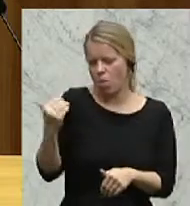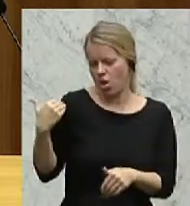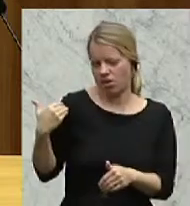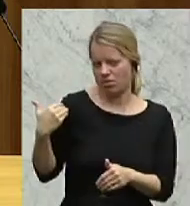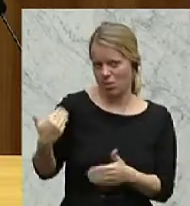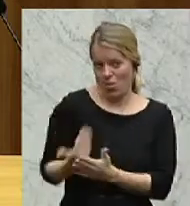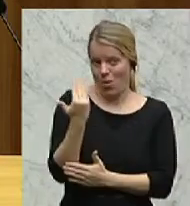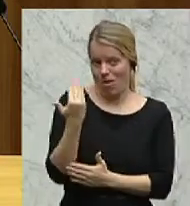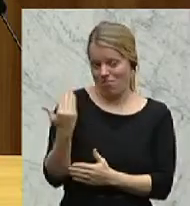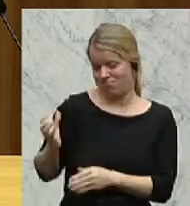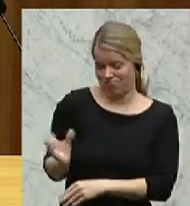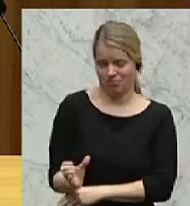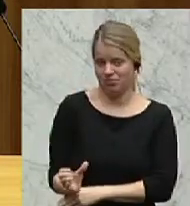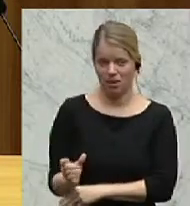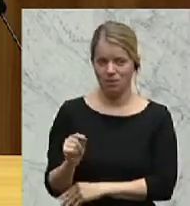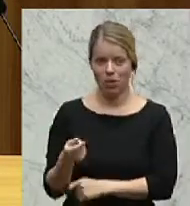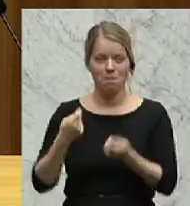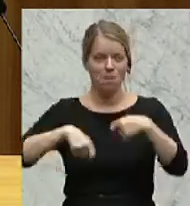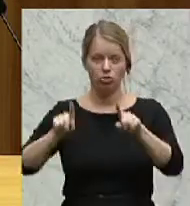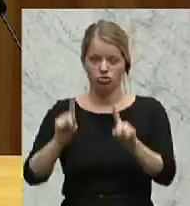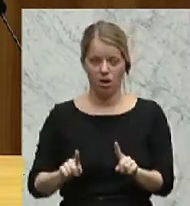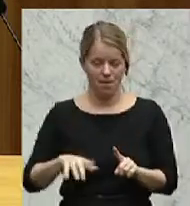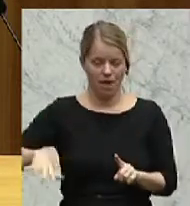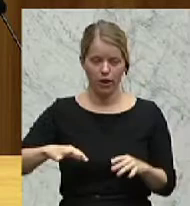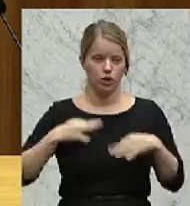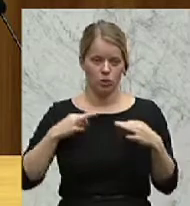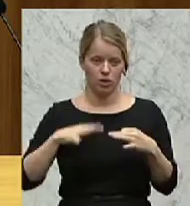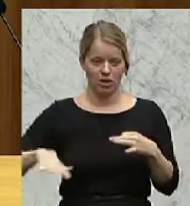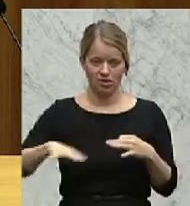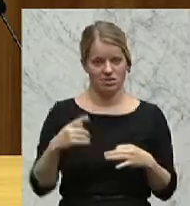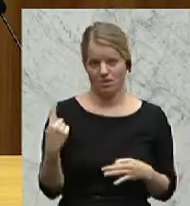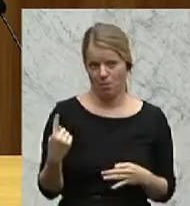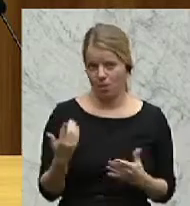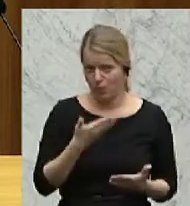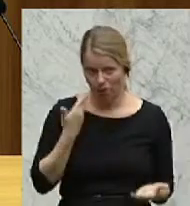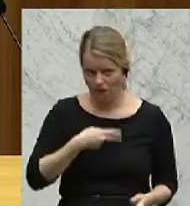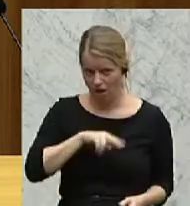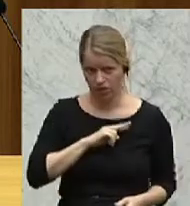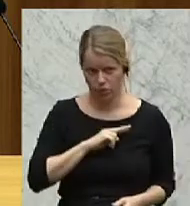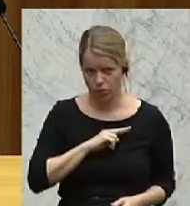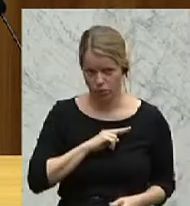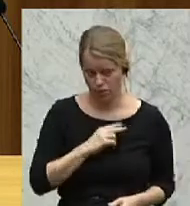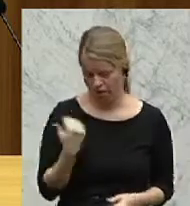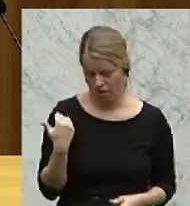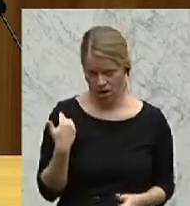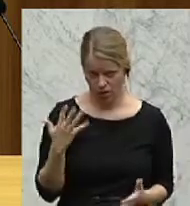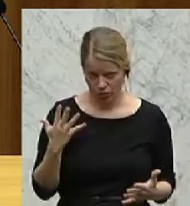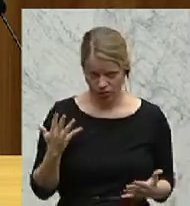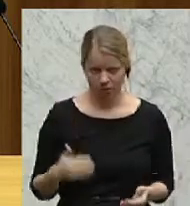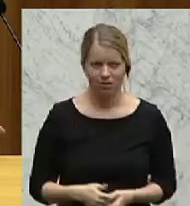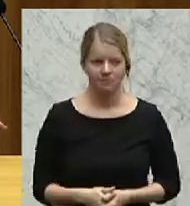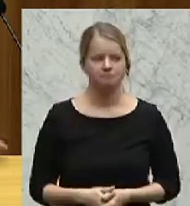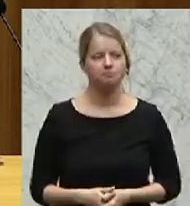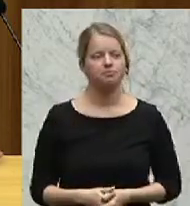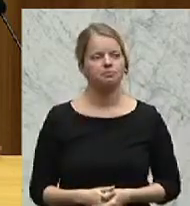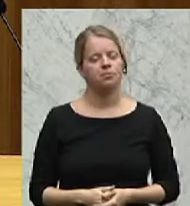heißt in Wahrheit, das, was es an Baustellen im Gesundheitsbereich gibt, hat sie noch nicht wirklich ganz zu verantworten. Ich meine, man kann natürlich